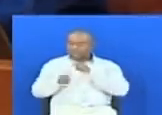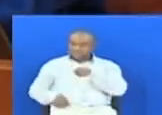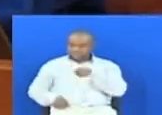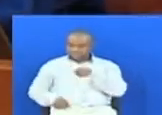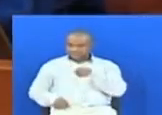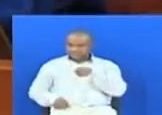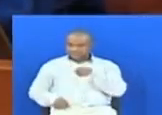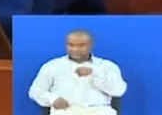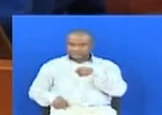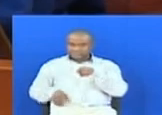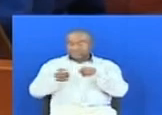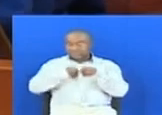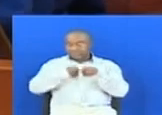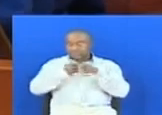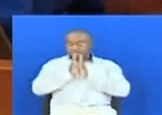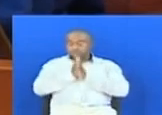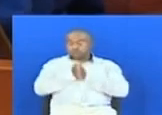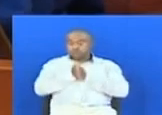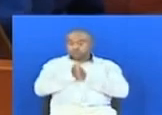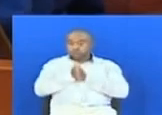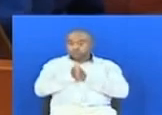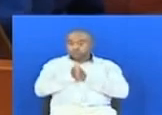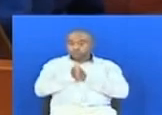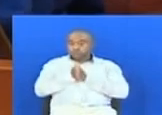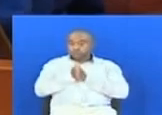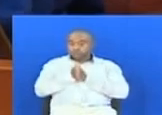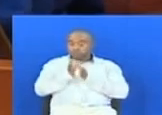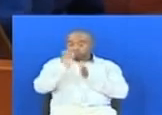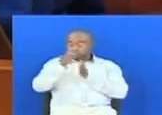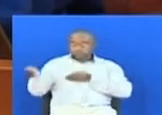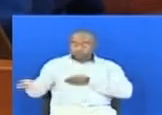na nishukuru kwa mleta hoja hii.